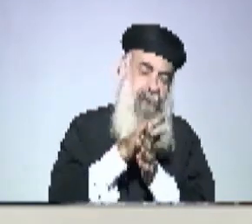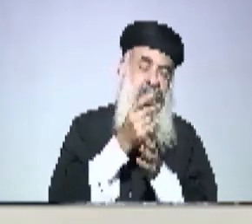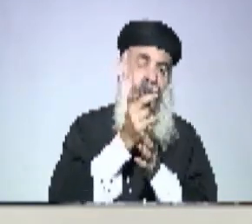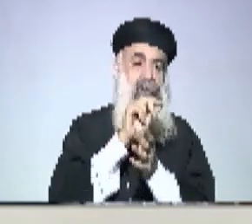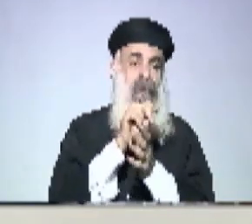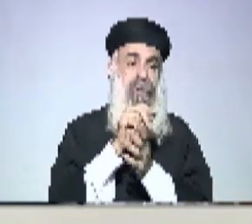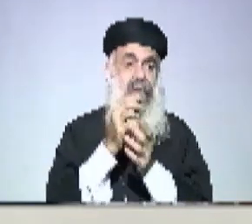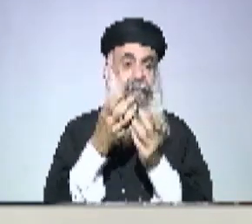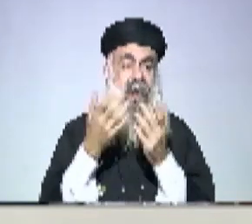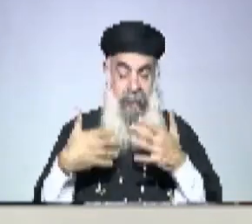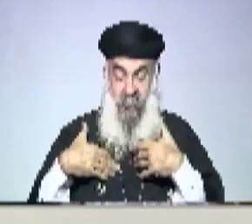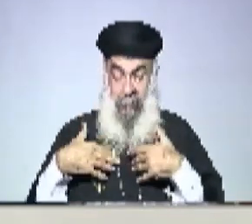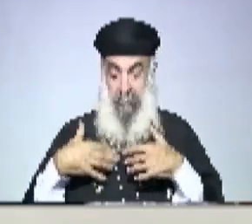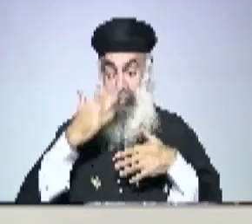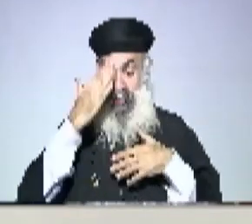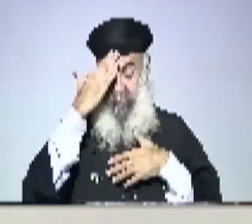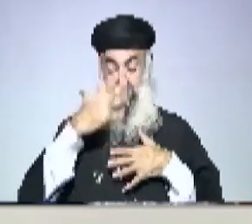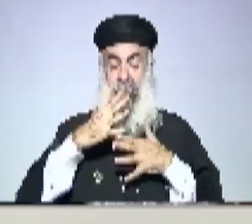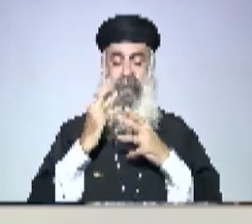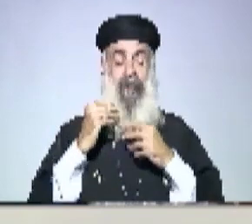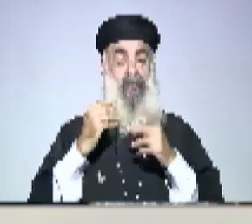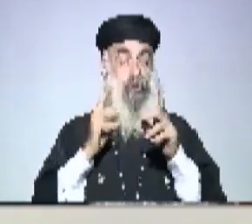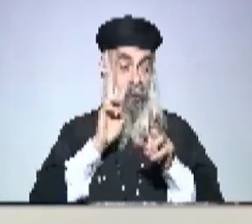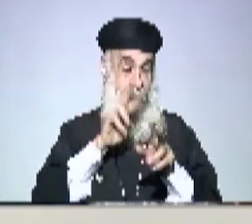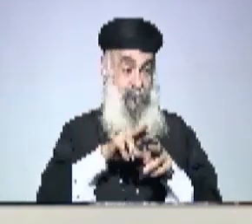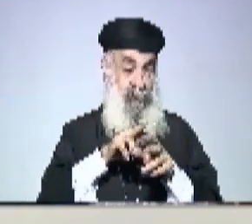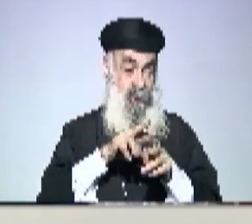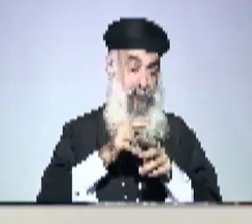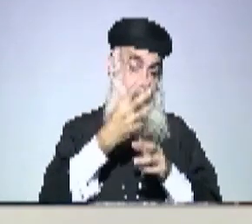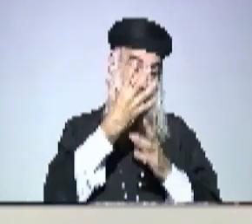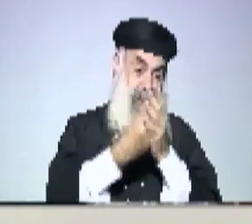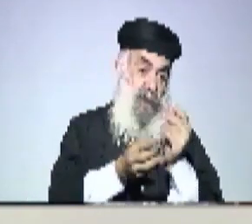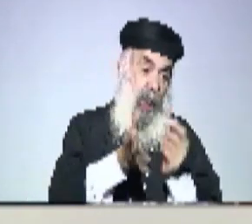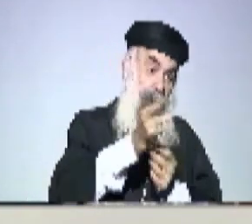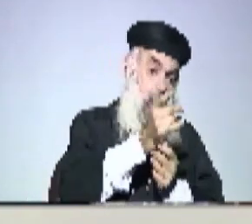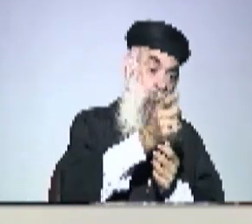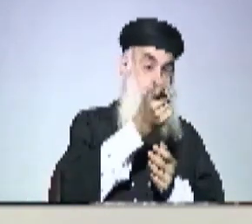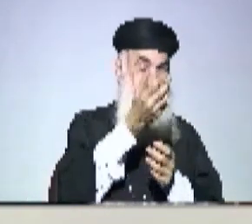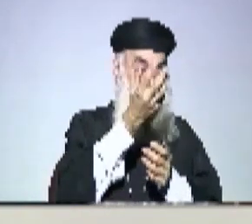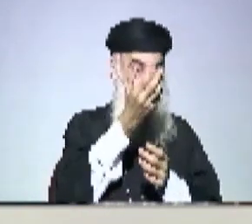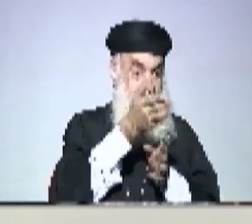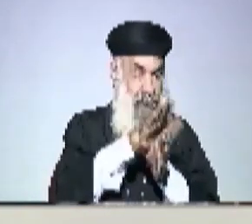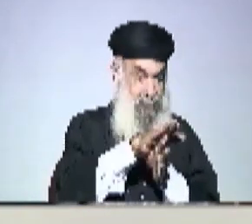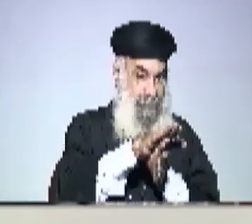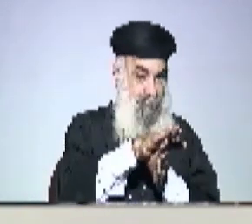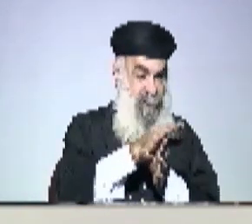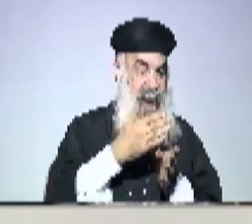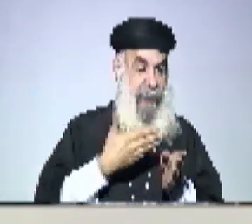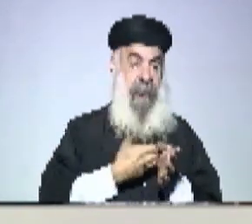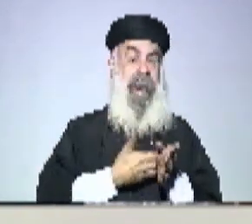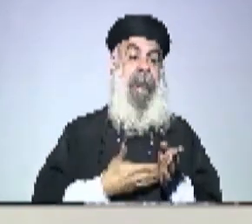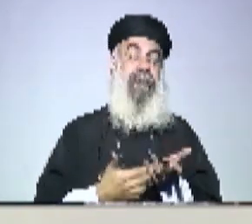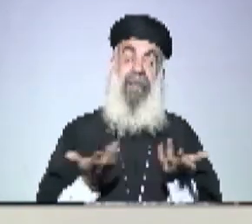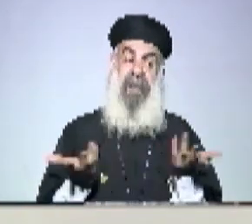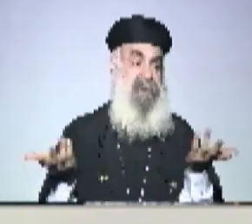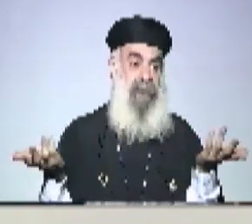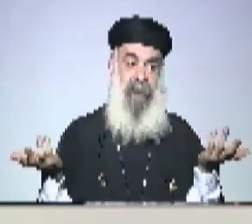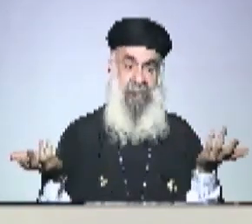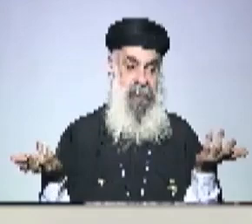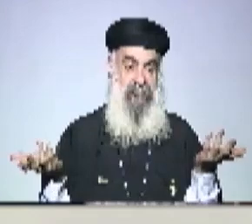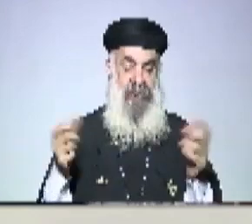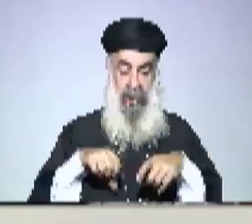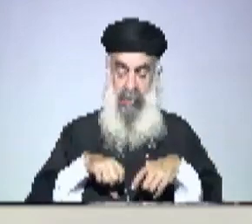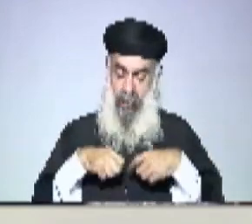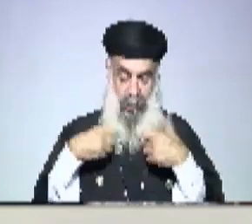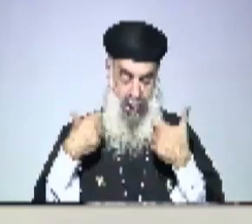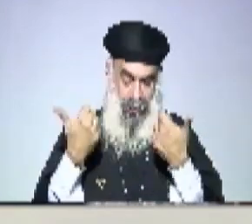بغدت في خير وشايف ولاد اخويا المتوفي جعانين ازاي يعني هعيش ازاي